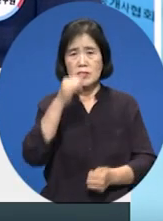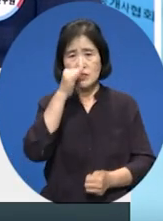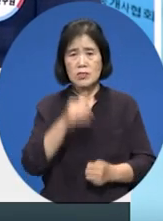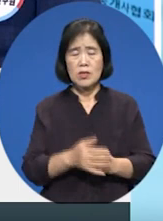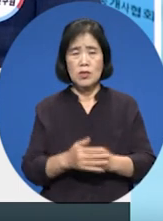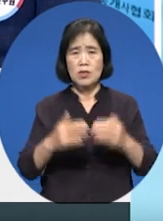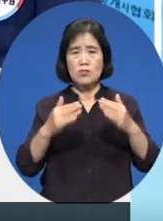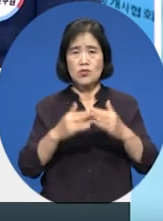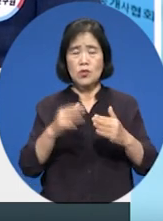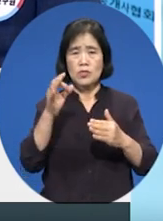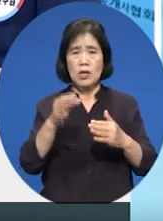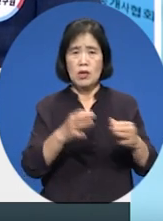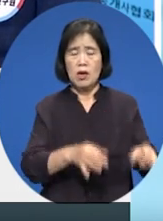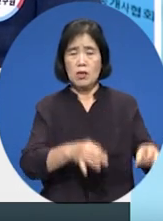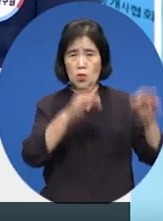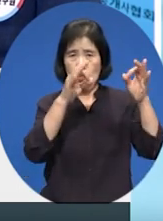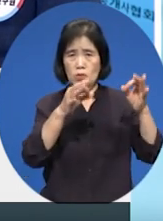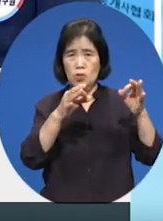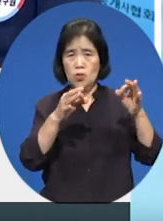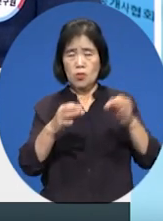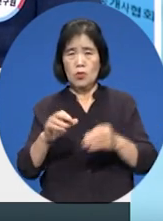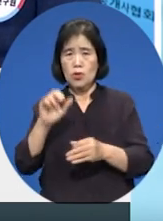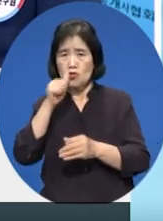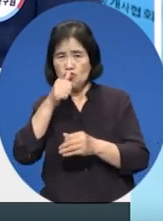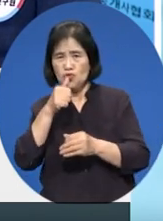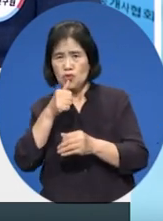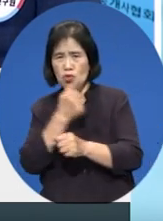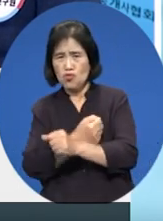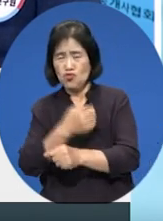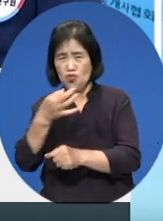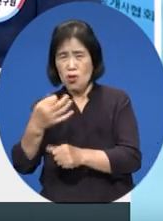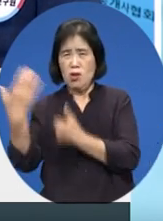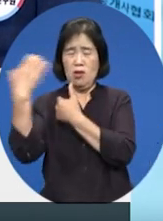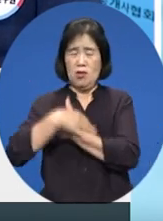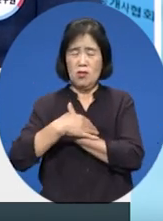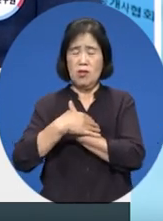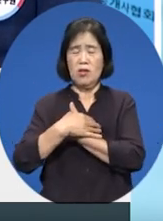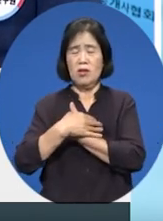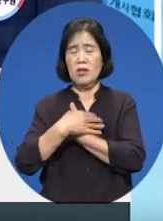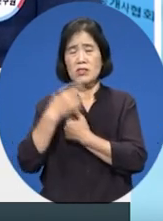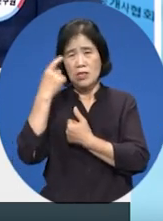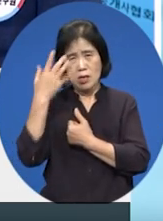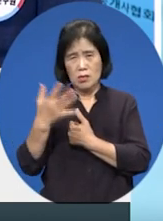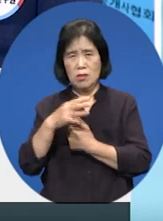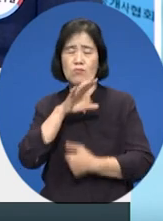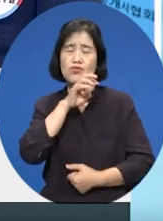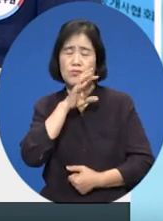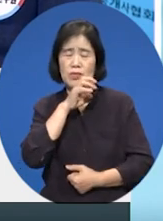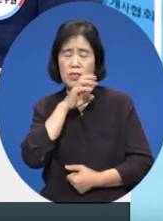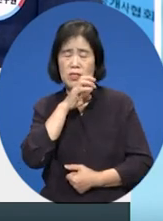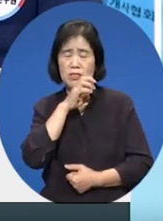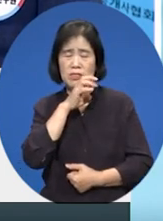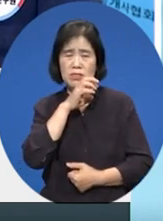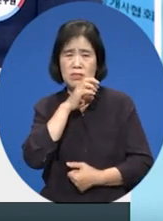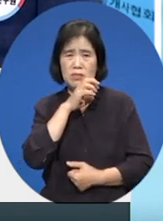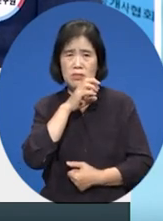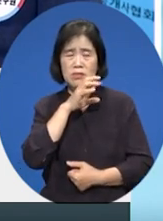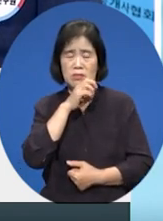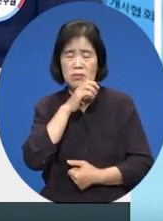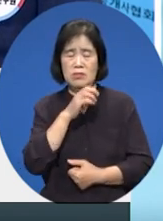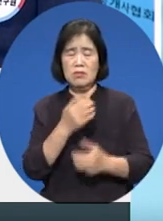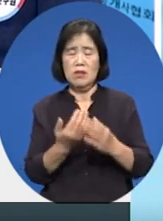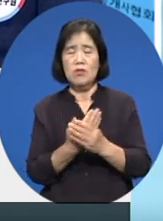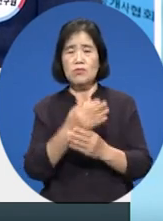이 부동산 가격 오른 거를 다 중개인한테 전가하는 거 아니냐는 목매인 소리가 그냥 뭐 허투루